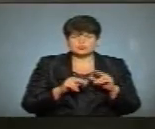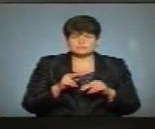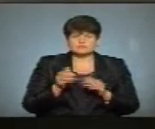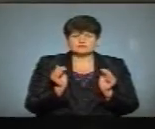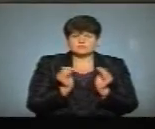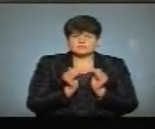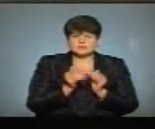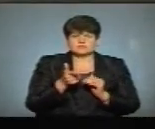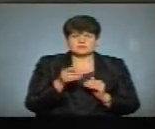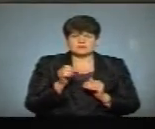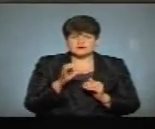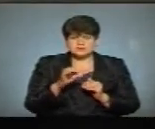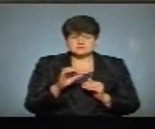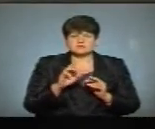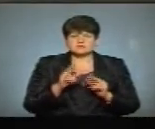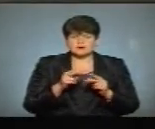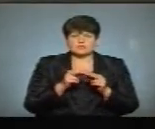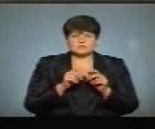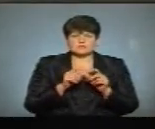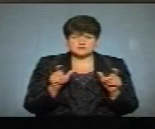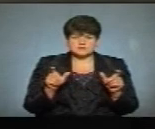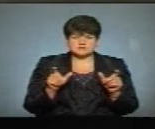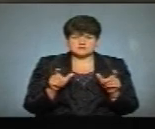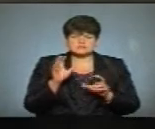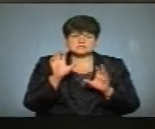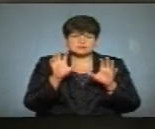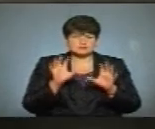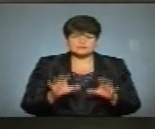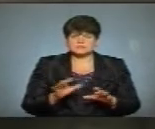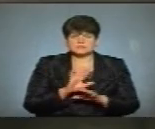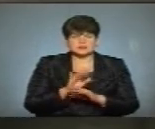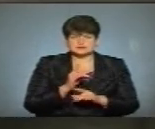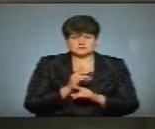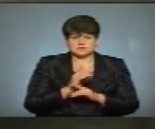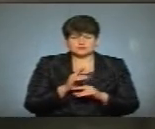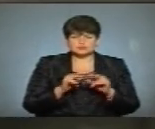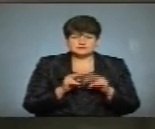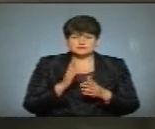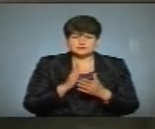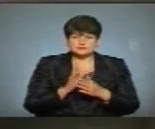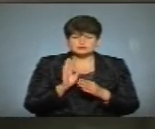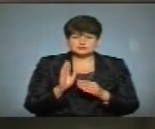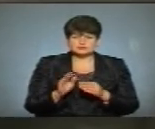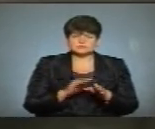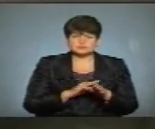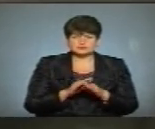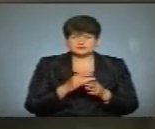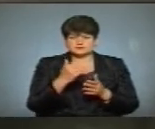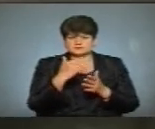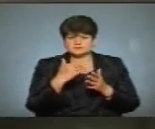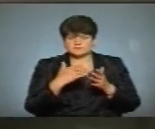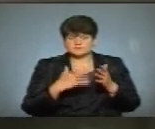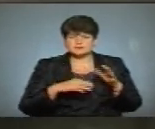міні-ГЕС як об'єктів законодавством не заборонено. Але будівництво має здійснюватися з дотриманням ряду